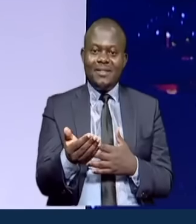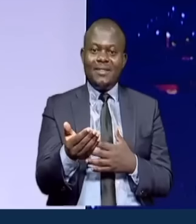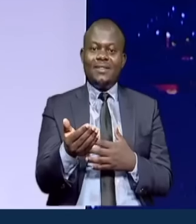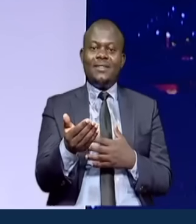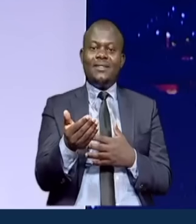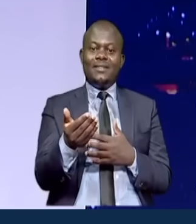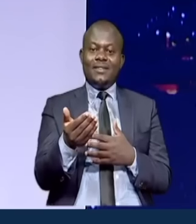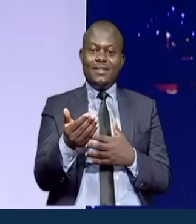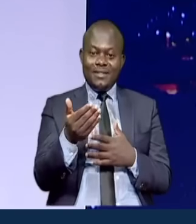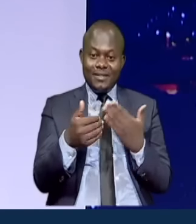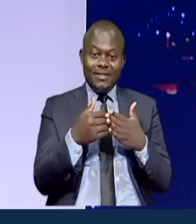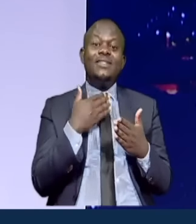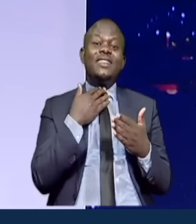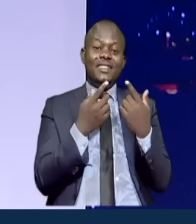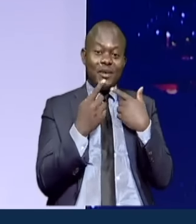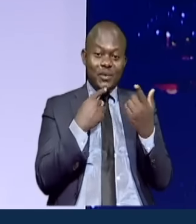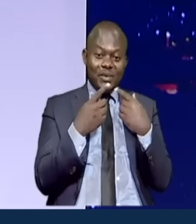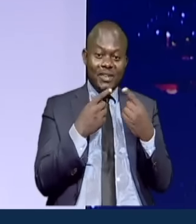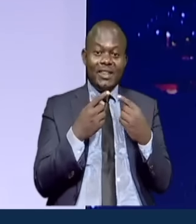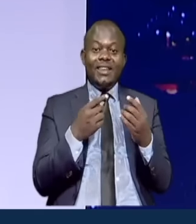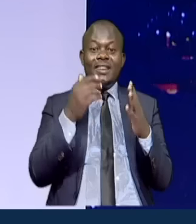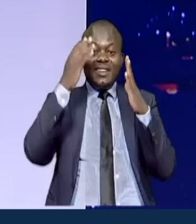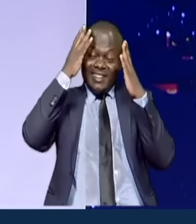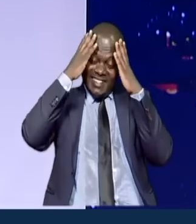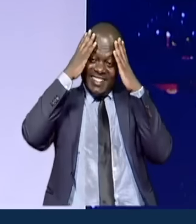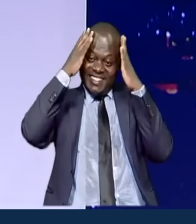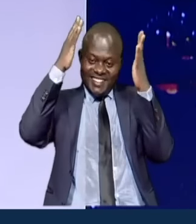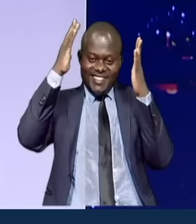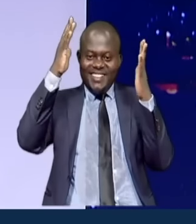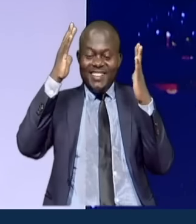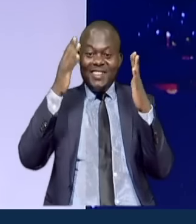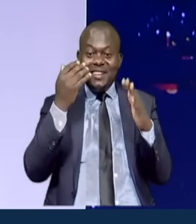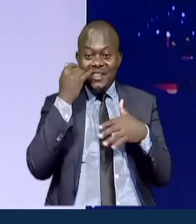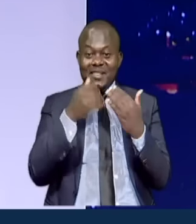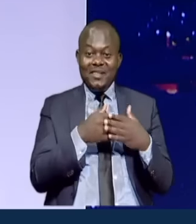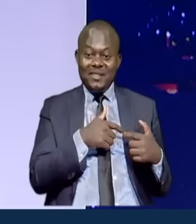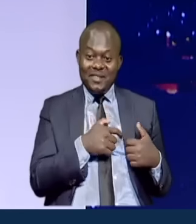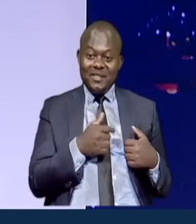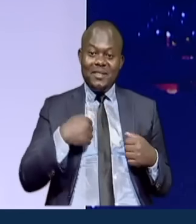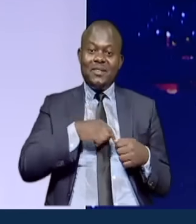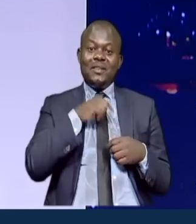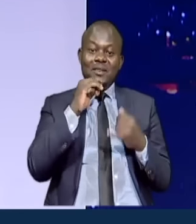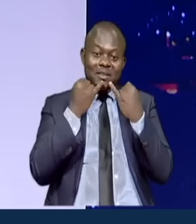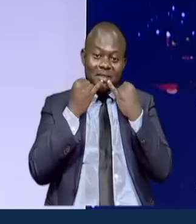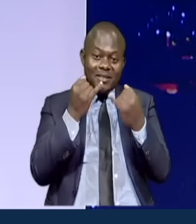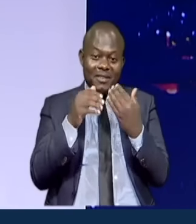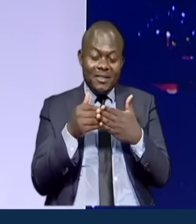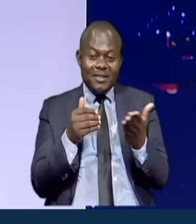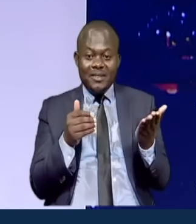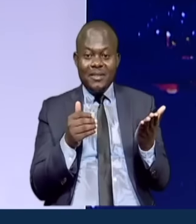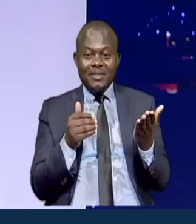oya harakantu ushaka ko tuganira tugira ubwoba niba ufite sheri cyangwa ufite umugabo uzamubwiye ngo